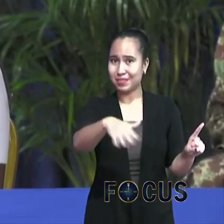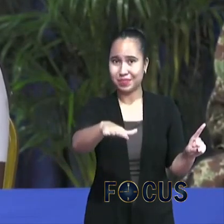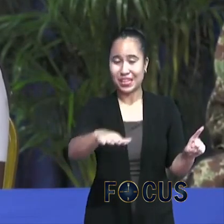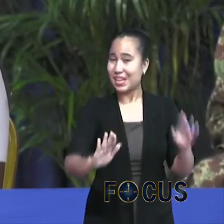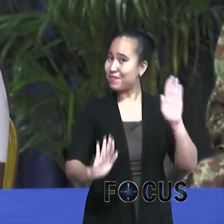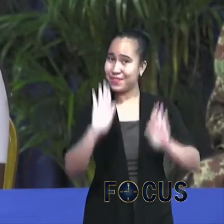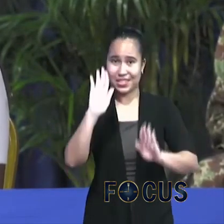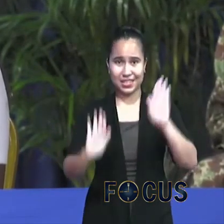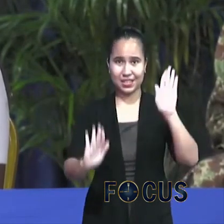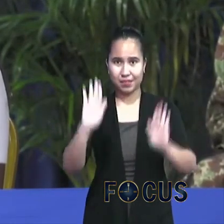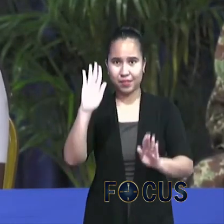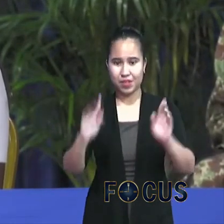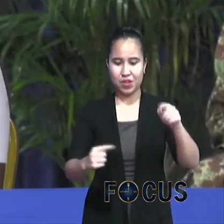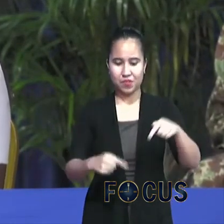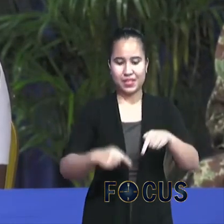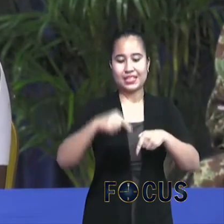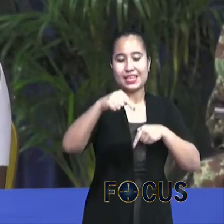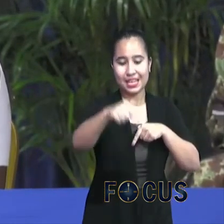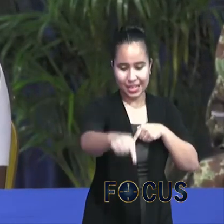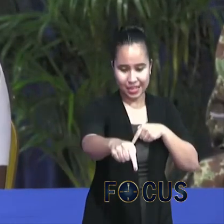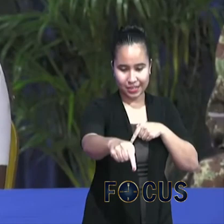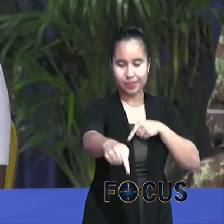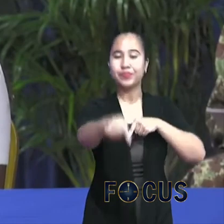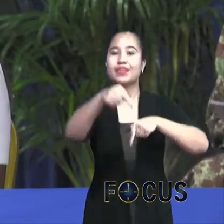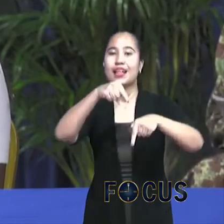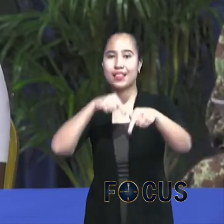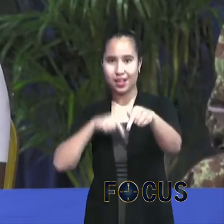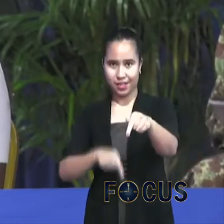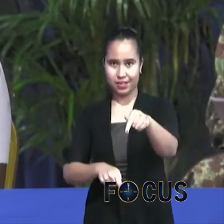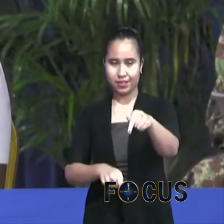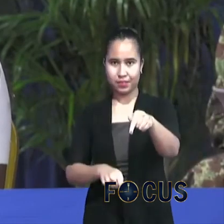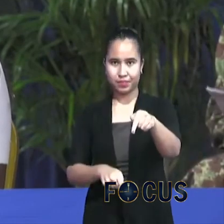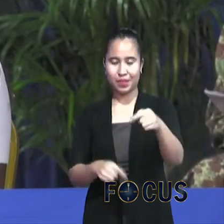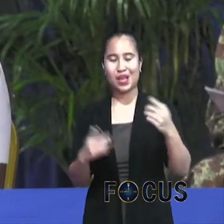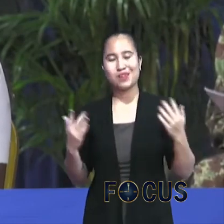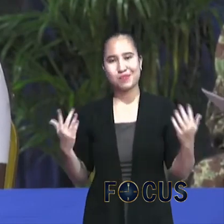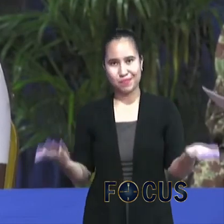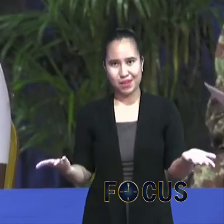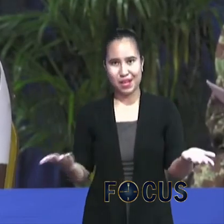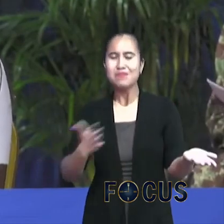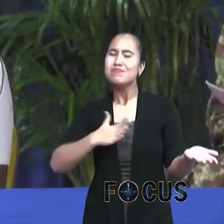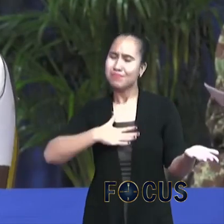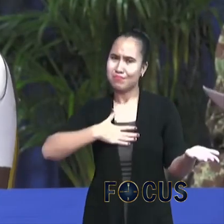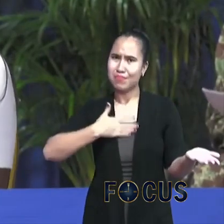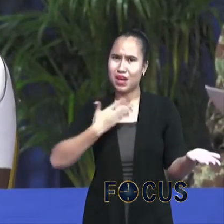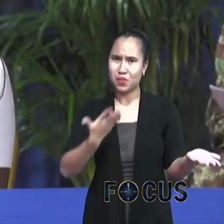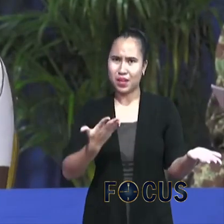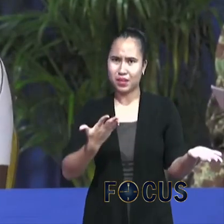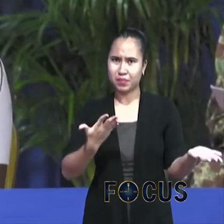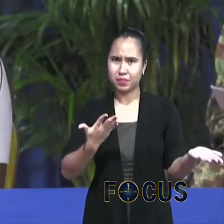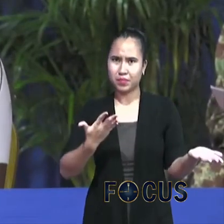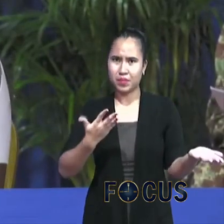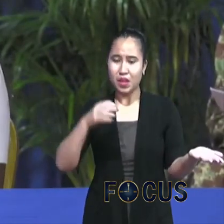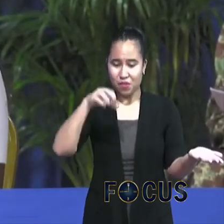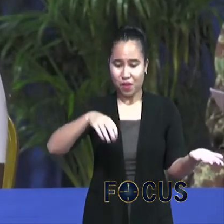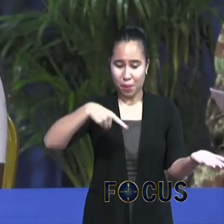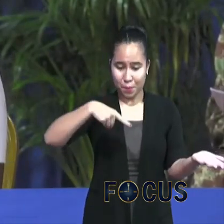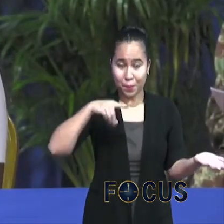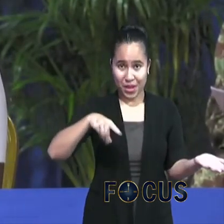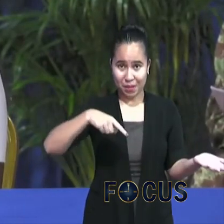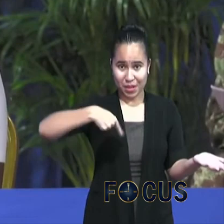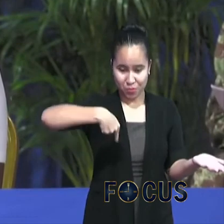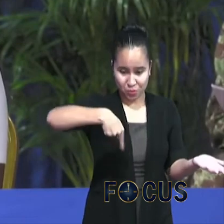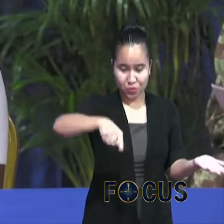verkeer vanuit het ene gebied naar het andere gebied. Maar je mag wel gaan vanuit Paramaribo naar